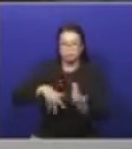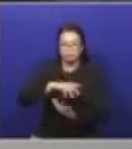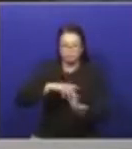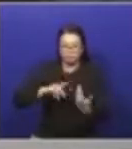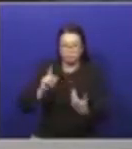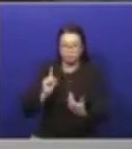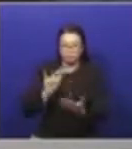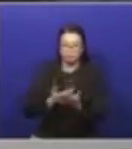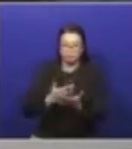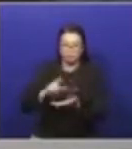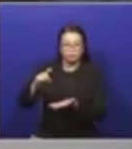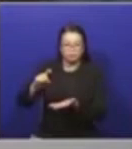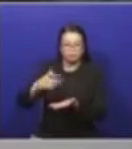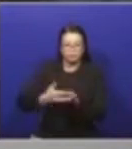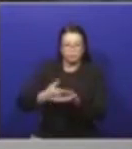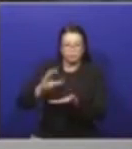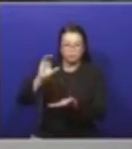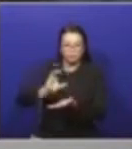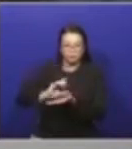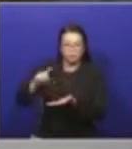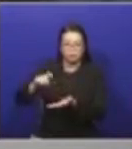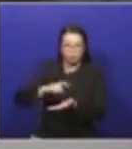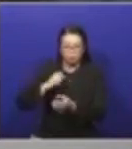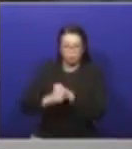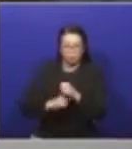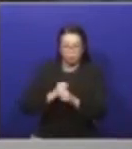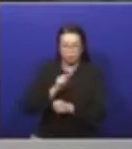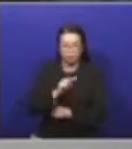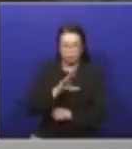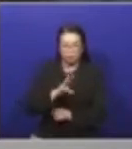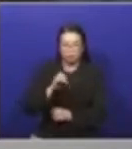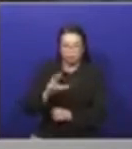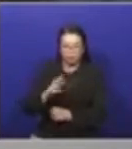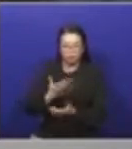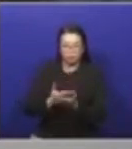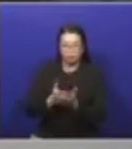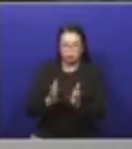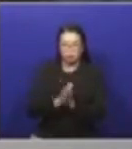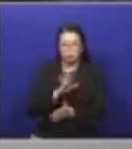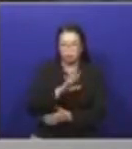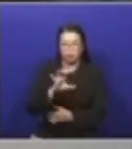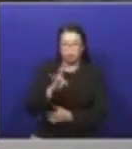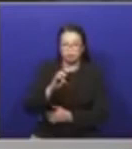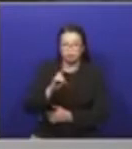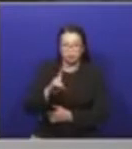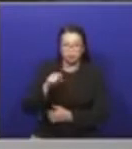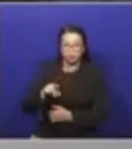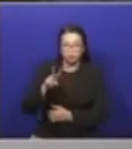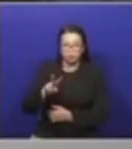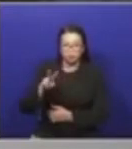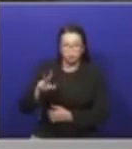ขอขอบคุณครับท่านประธานผมนิติพลผิวเหมาะบัญชีรายชื่อสิ่งแวดล้อมและสิทธิสัตว์พรรคก้าวไกลในฐานะกรรมาธิการเสียงข้างน้อยผู้สงวนคำแปรญัตติกระทรวงทรัพยากรธรรมชาติและสิ่งแวดล้อมโอนงบประมาณรายจ่ายประจำปีพ.ศ2563จำนวน507 11.22